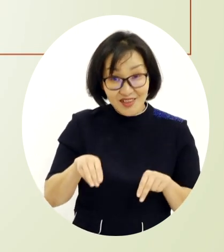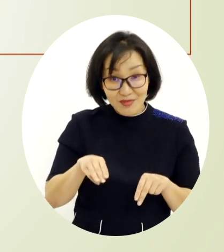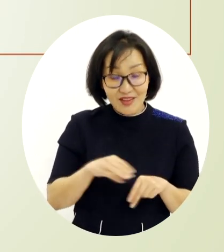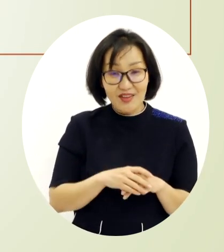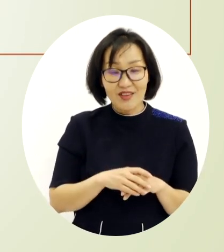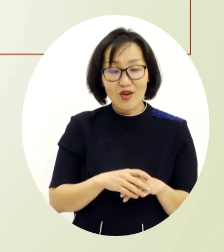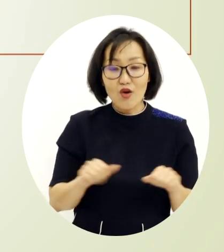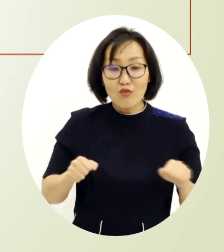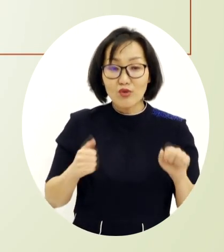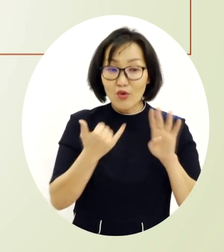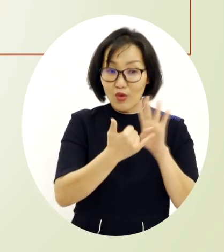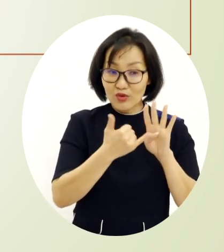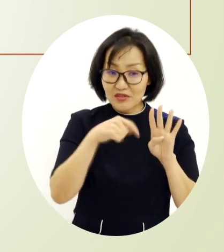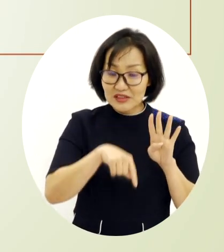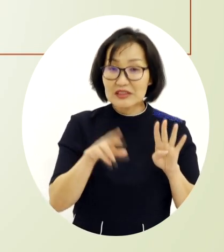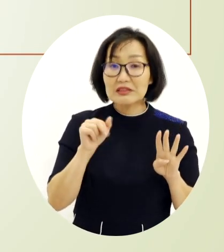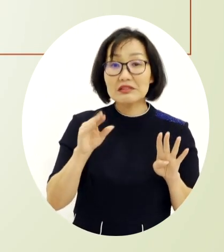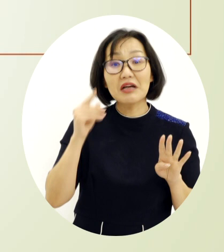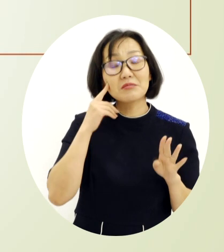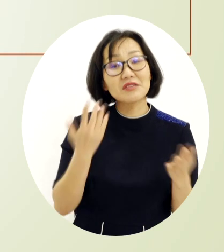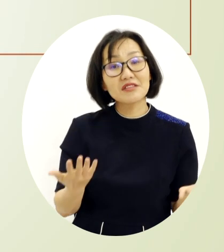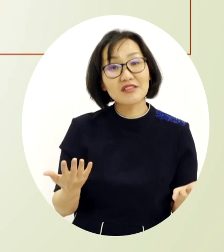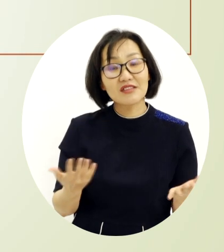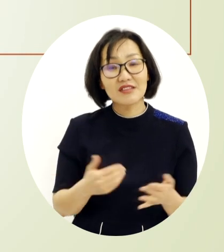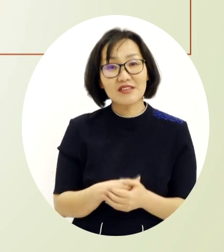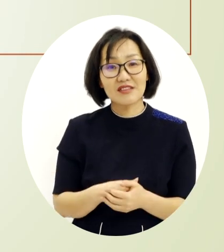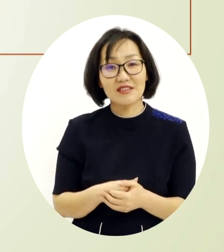Өвлийн өдөр болж байгааг бид нар яаж мэдсэн бэ?